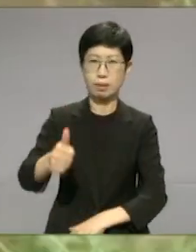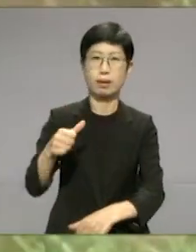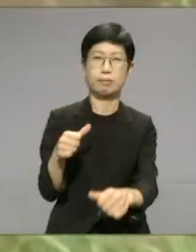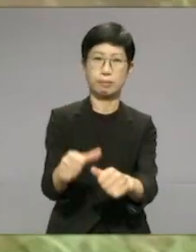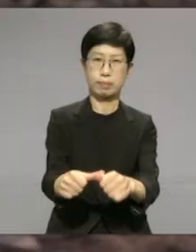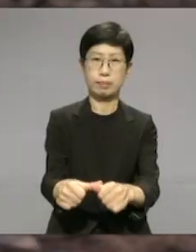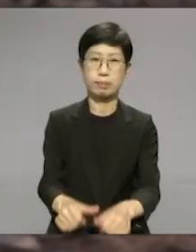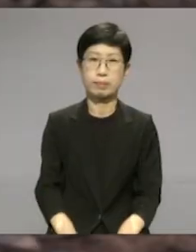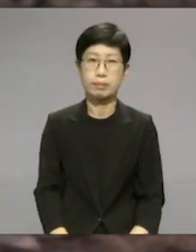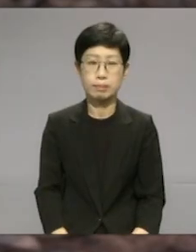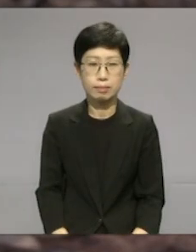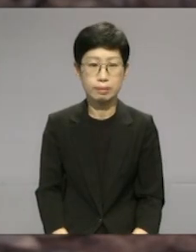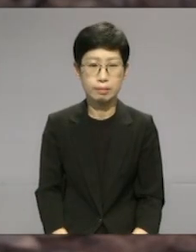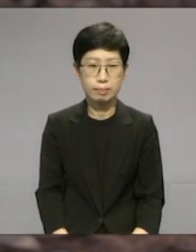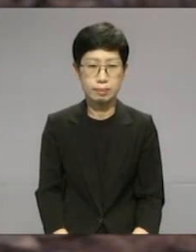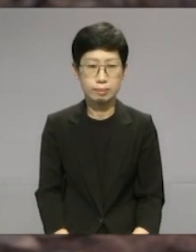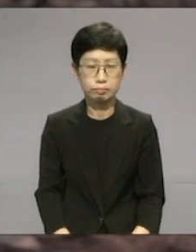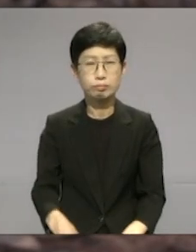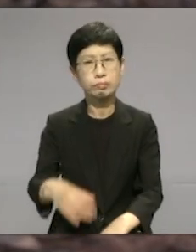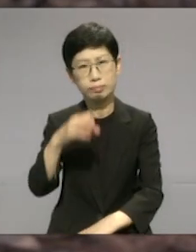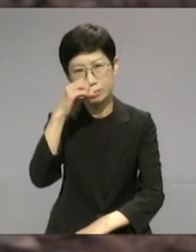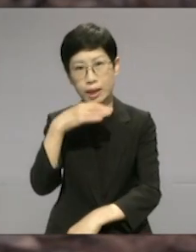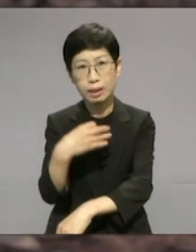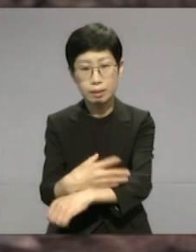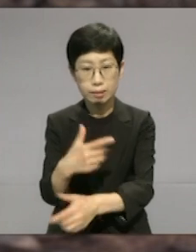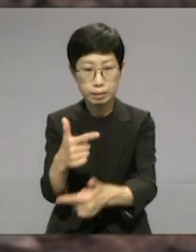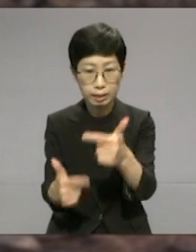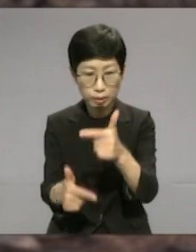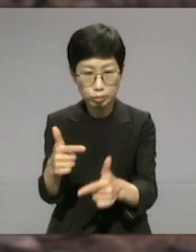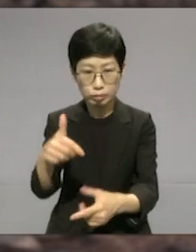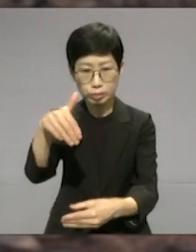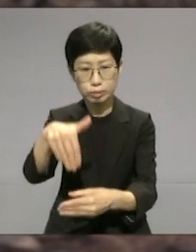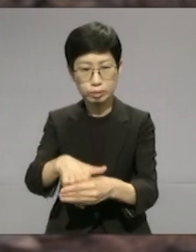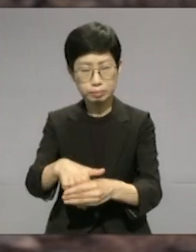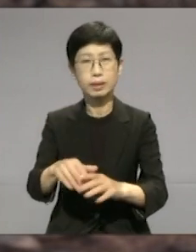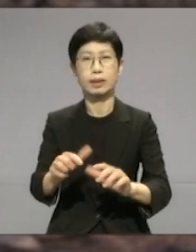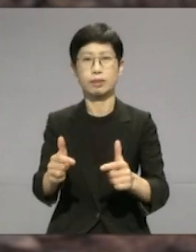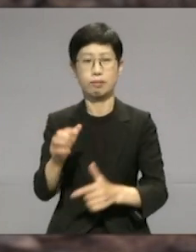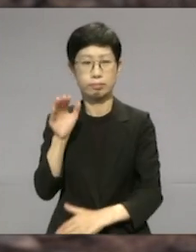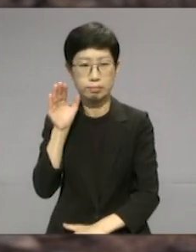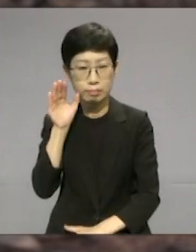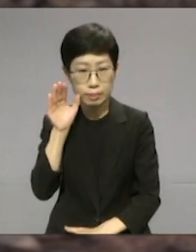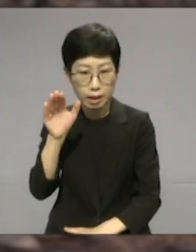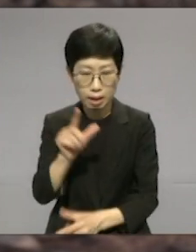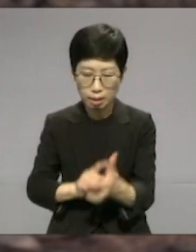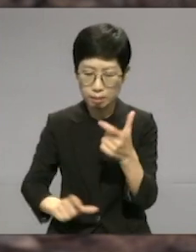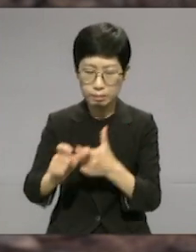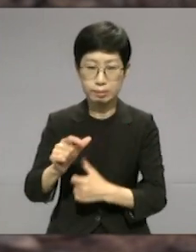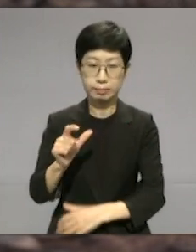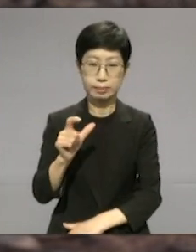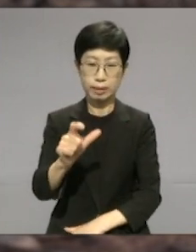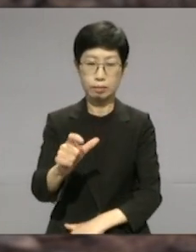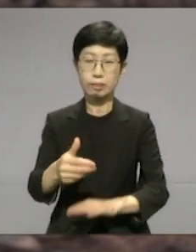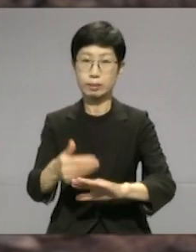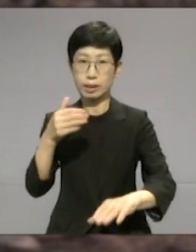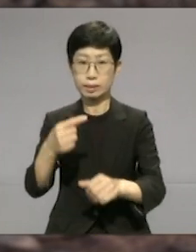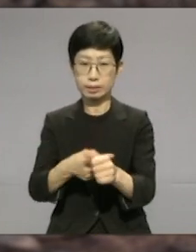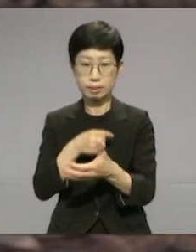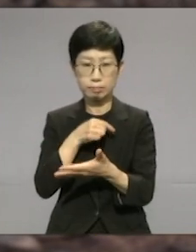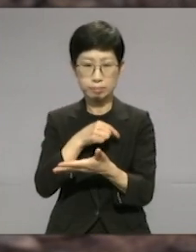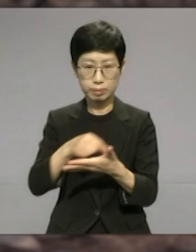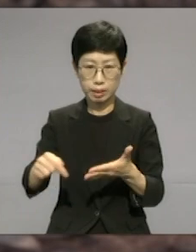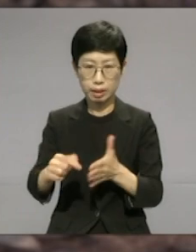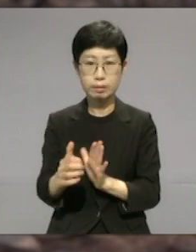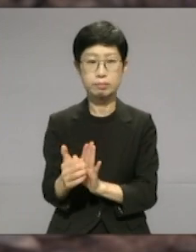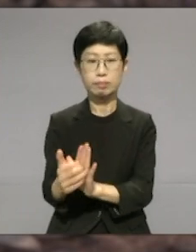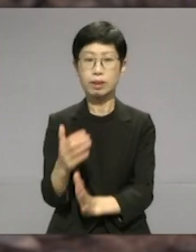조언합니다. Not just planting trees or forests, but in a way that it will be more viable in the future and